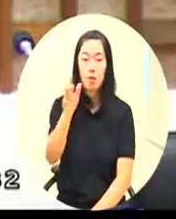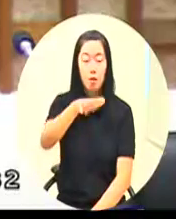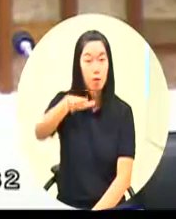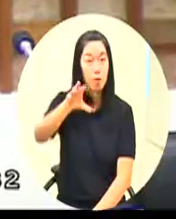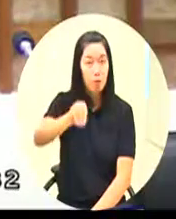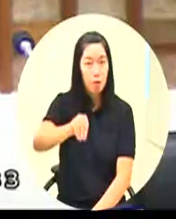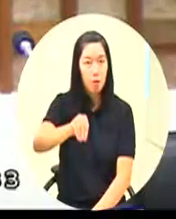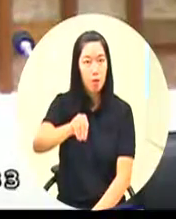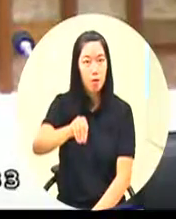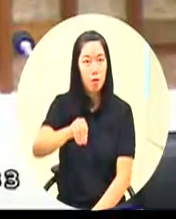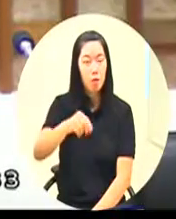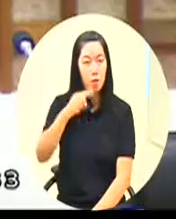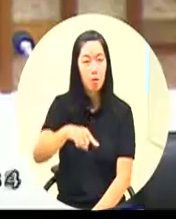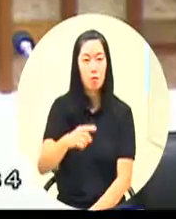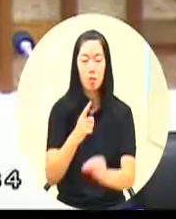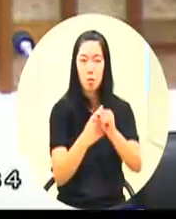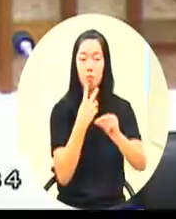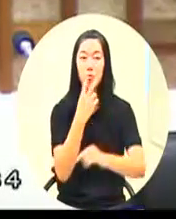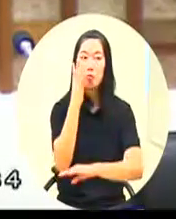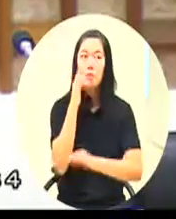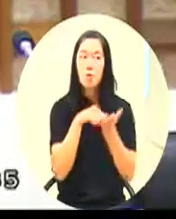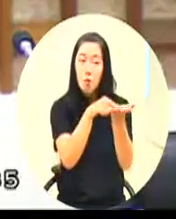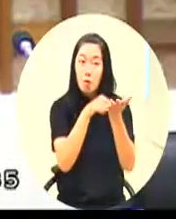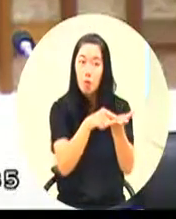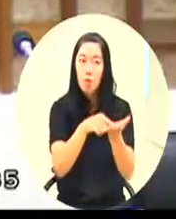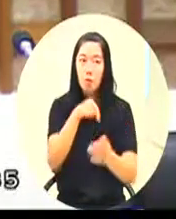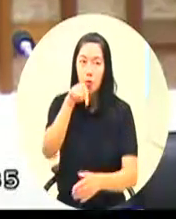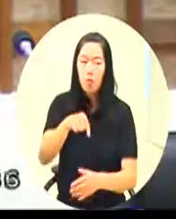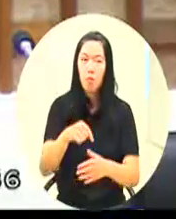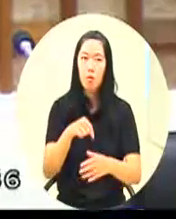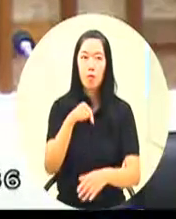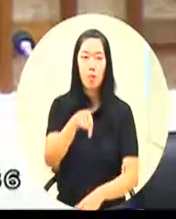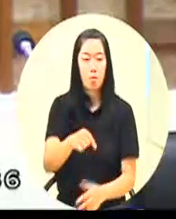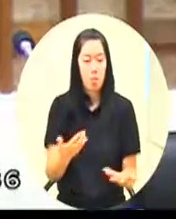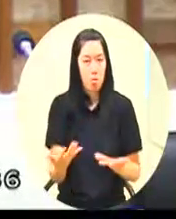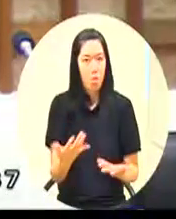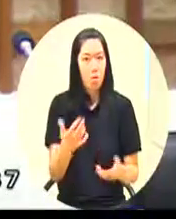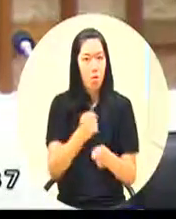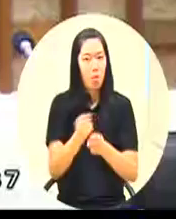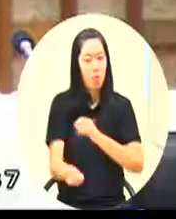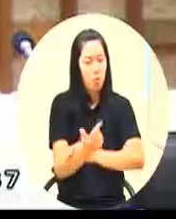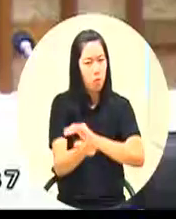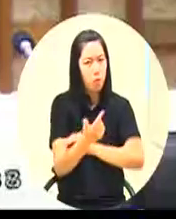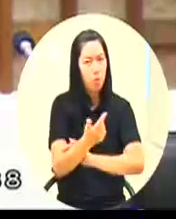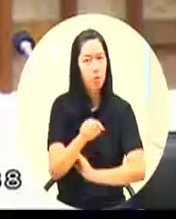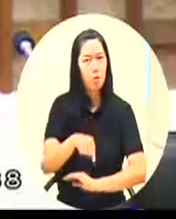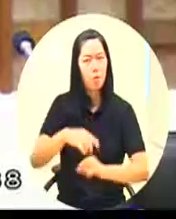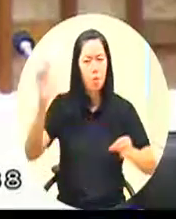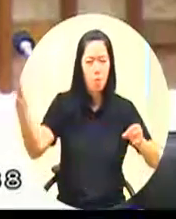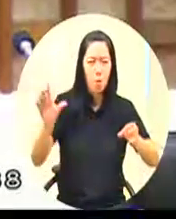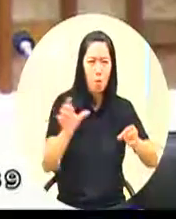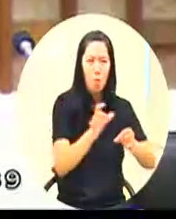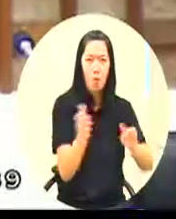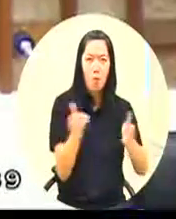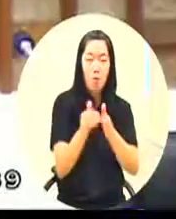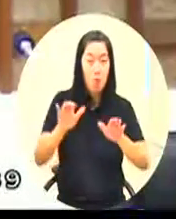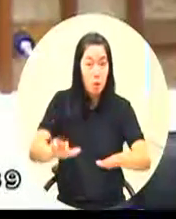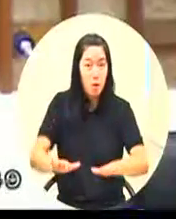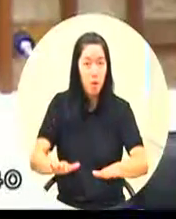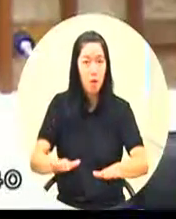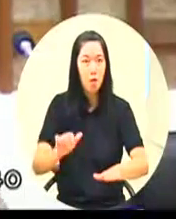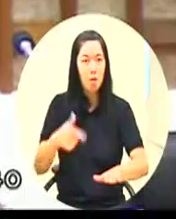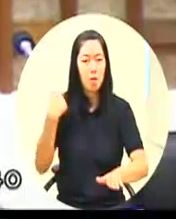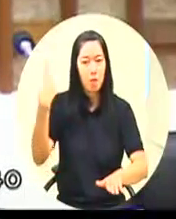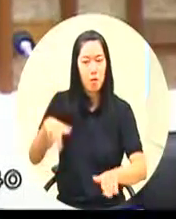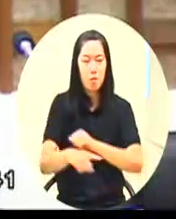1.7亿，那我们来讲向中央争取的， 对 这个部分应该要尽快呀、啊。怎么从台风到现在今天最后一天，我们才